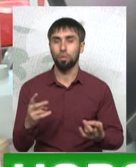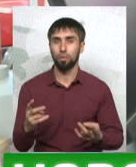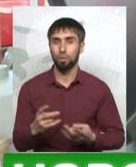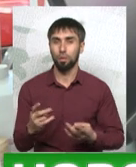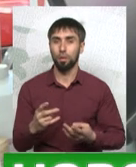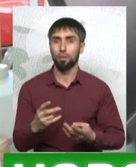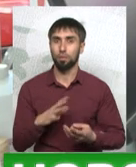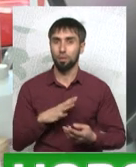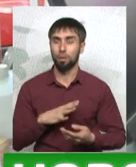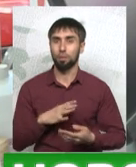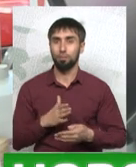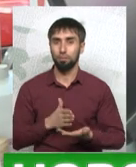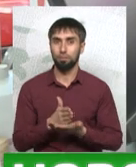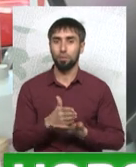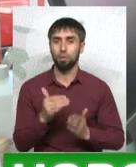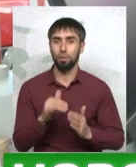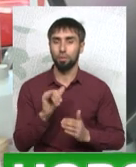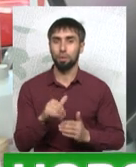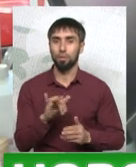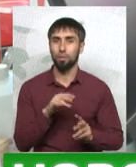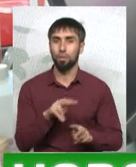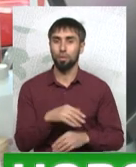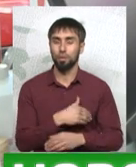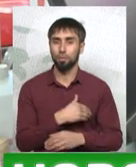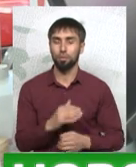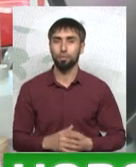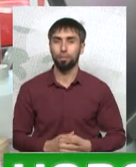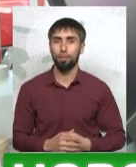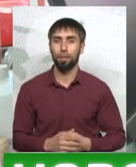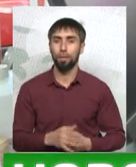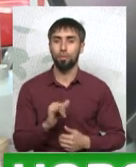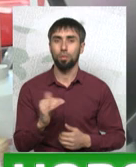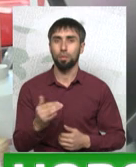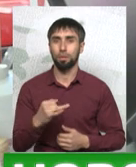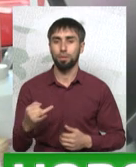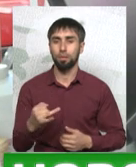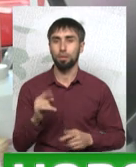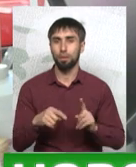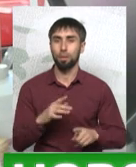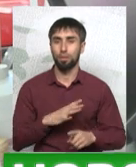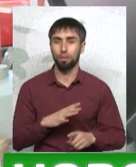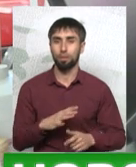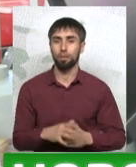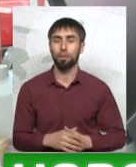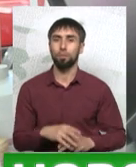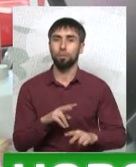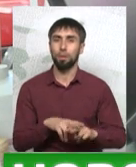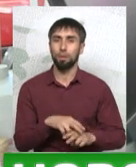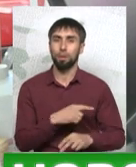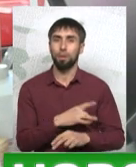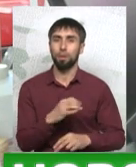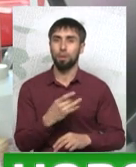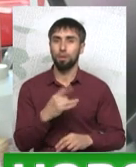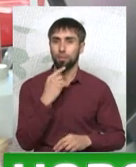необходимости выезжаем. Вот контроль температуры у ребенка, и иногда бывает местная